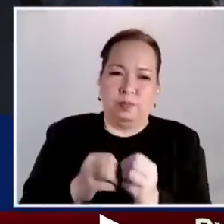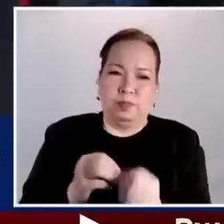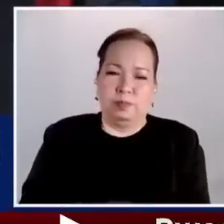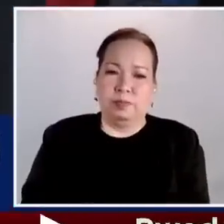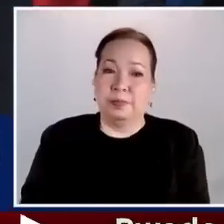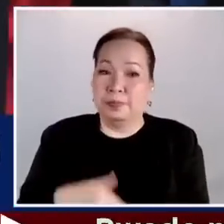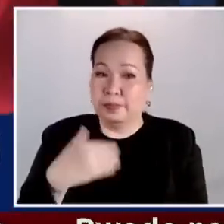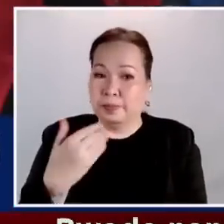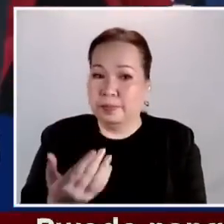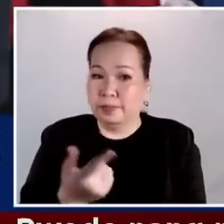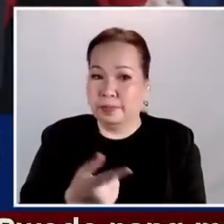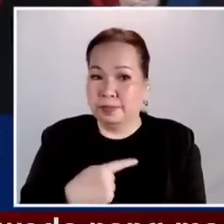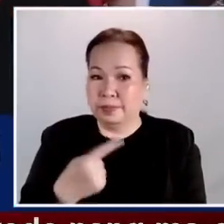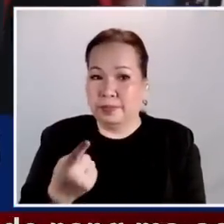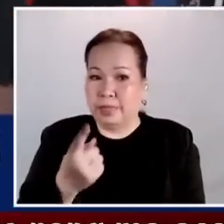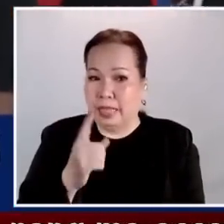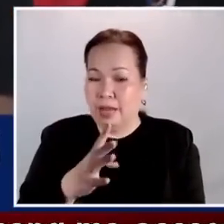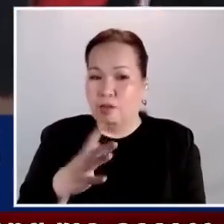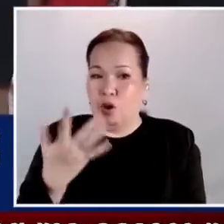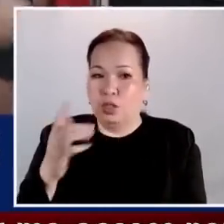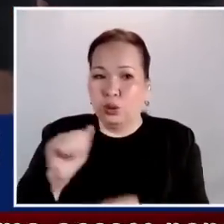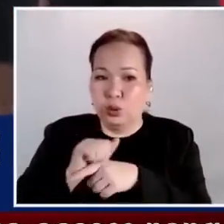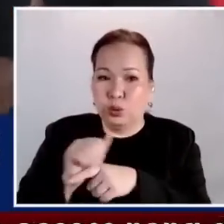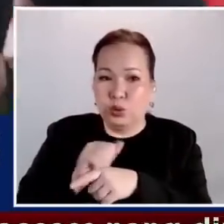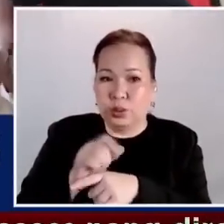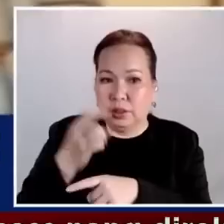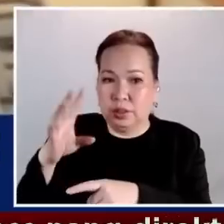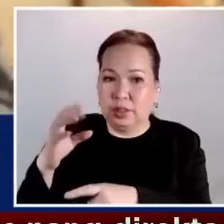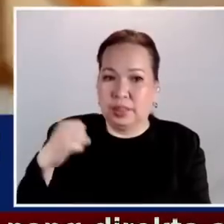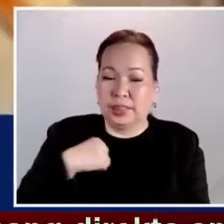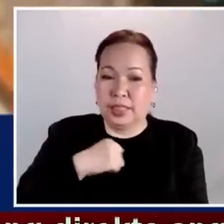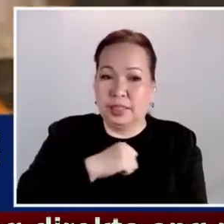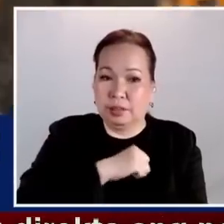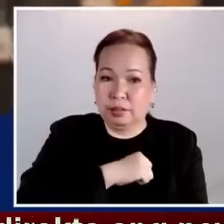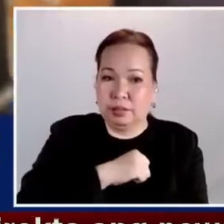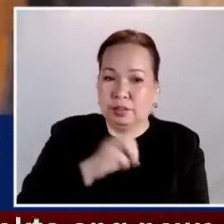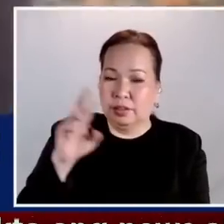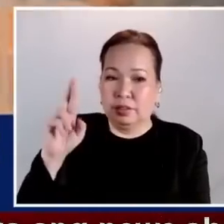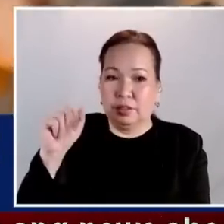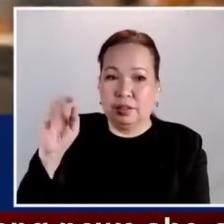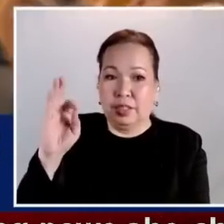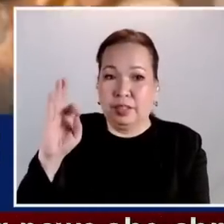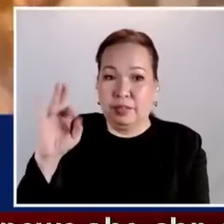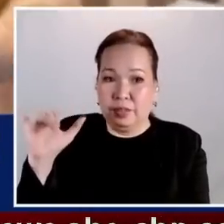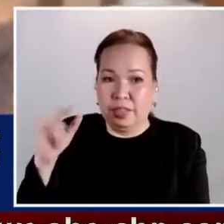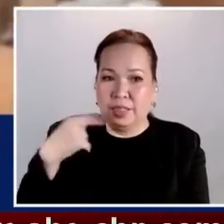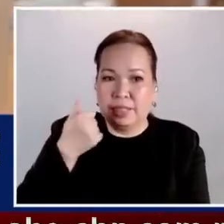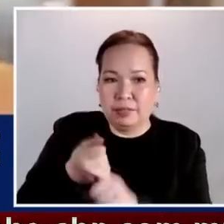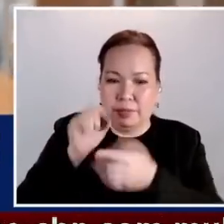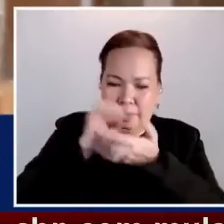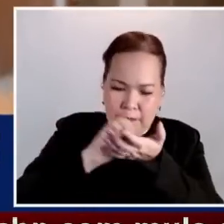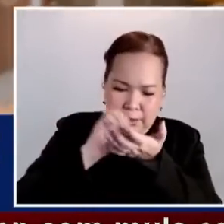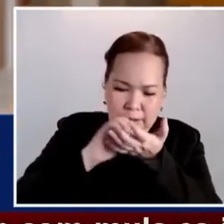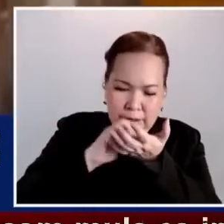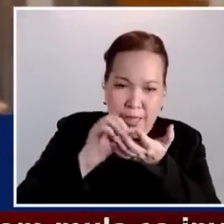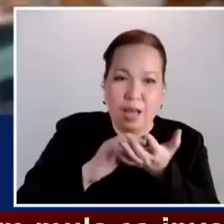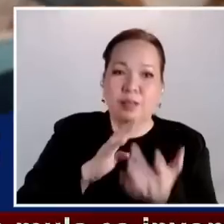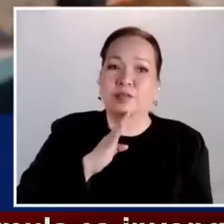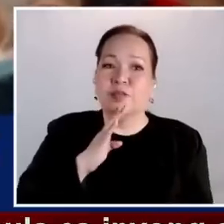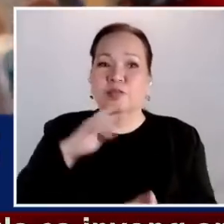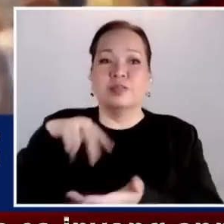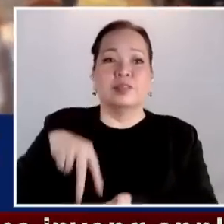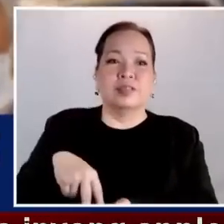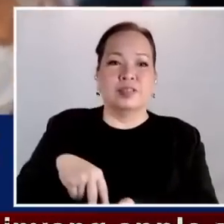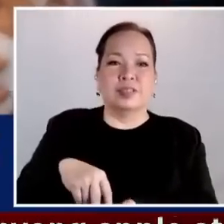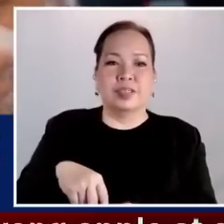subalang sa legislative orientation si Senator-elect Rafi Tulfo. Nag-practice pa siya kung paano magsasalita sa session hall.